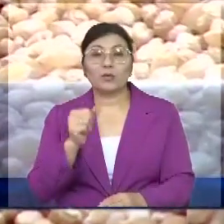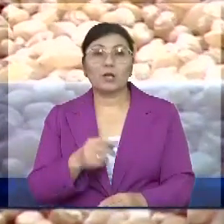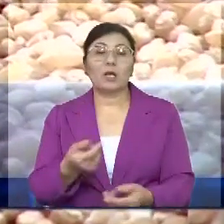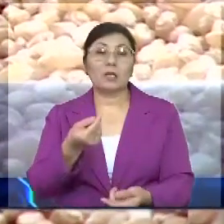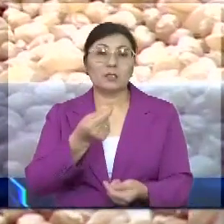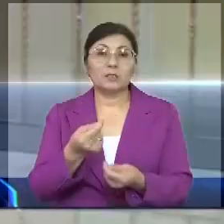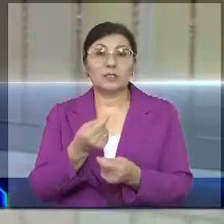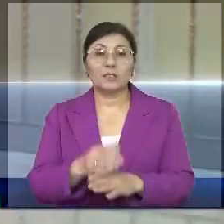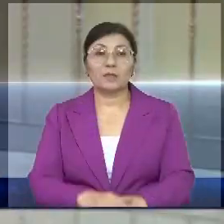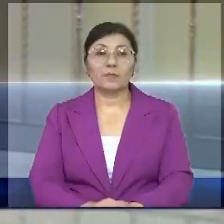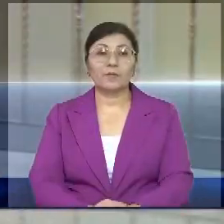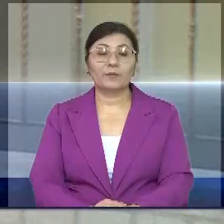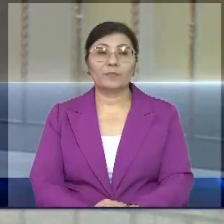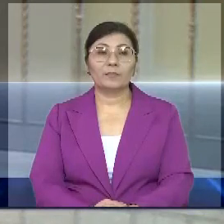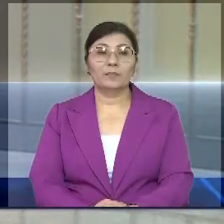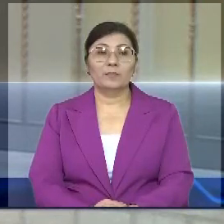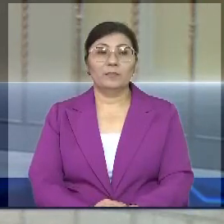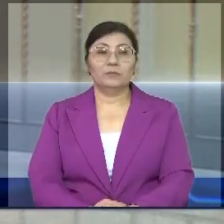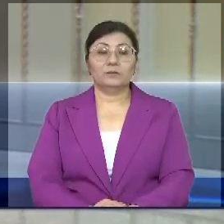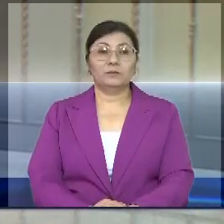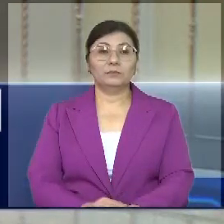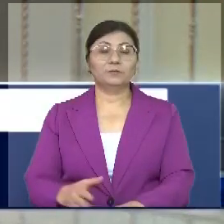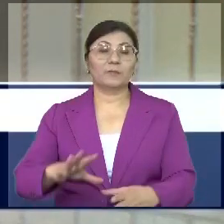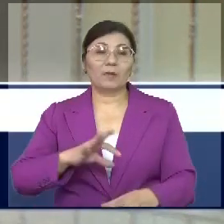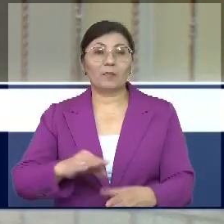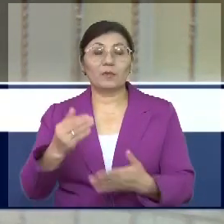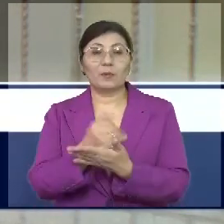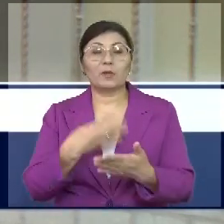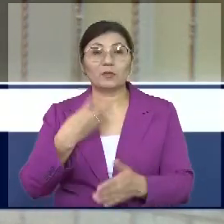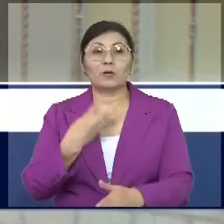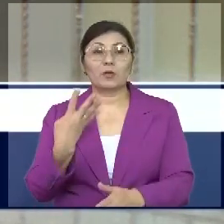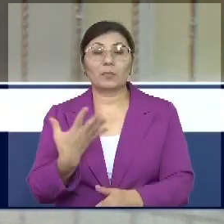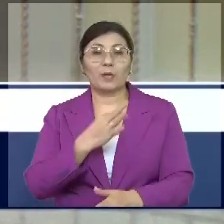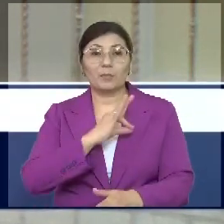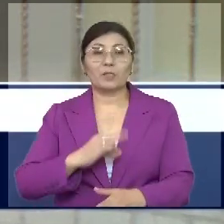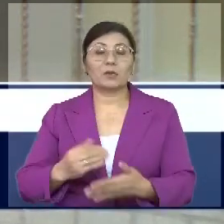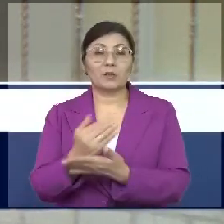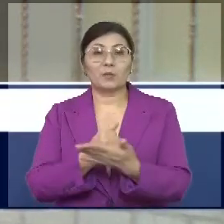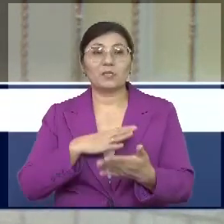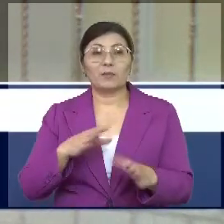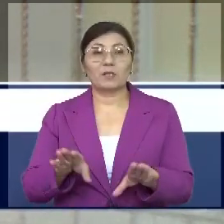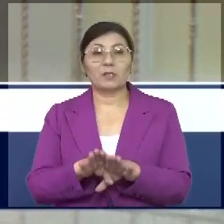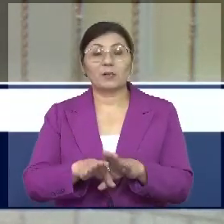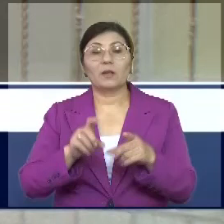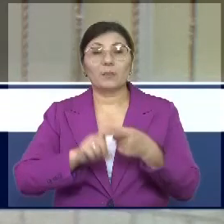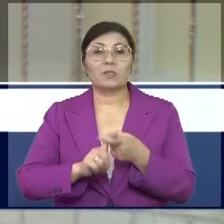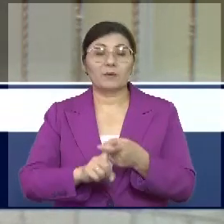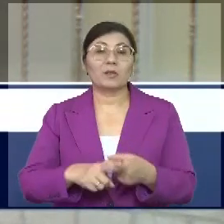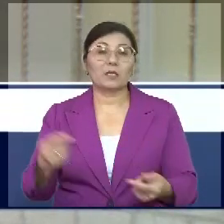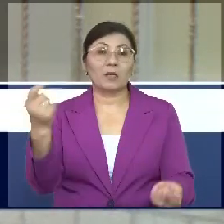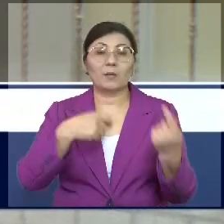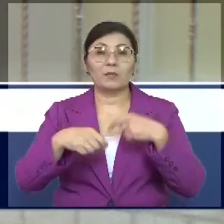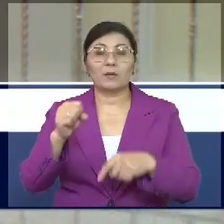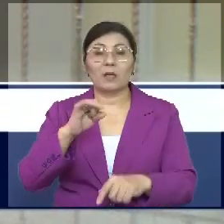в полном объёме полностью собрано 45% урожая в связи с обильными осадками в эти кибийском районе